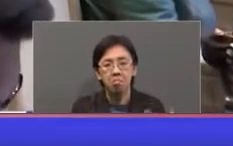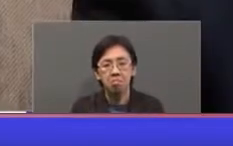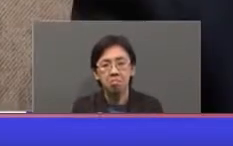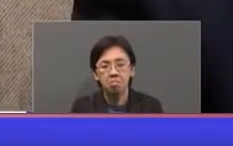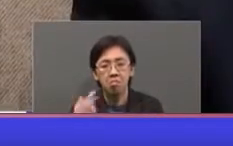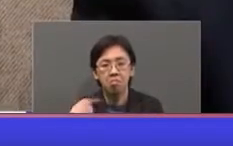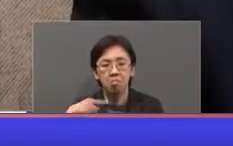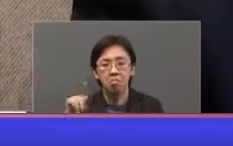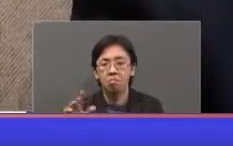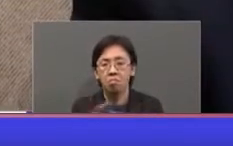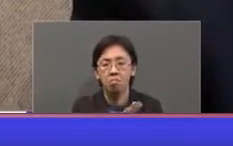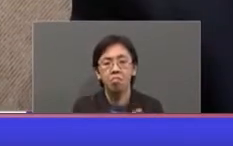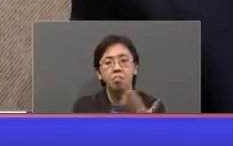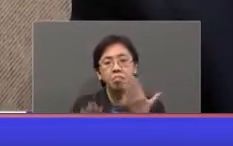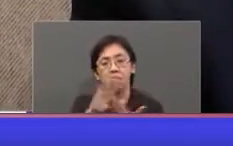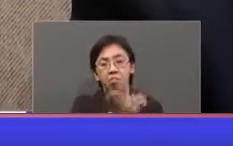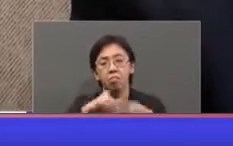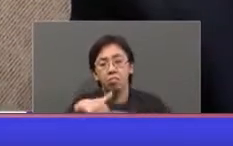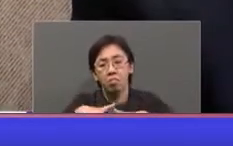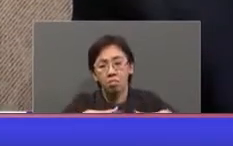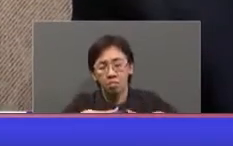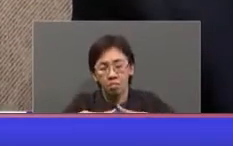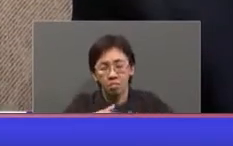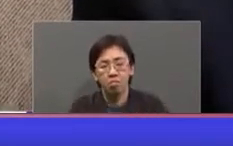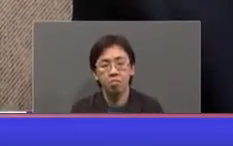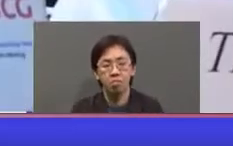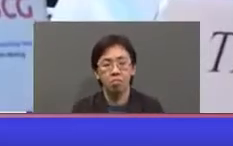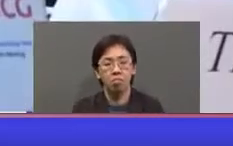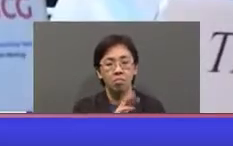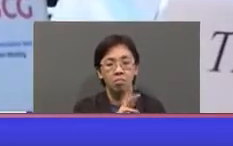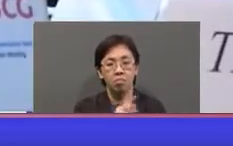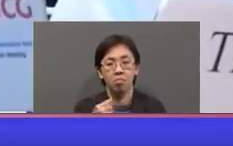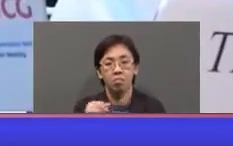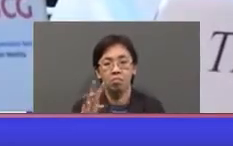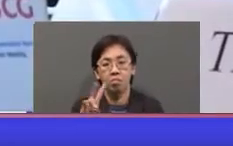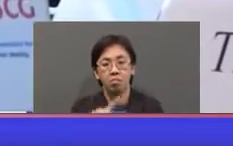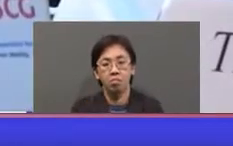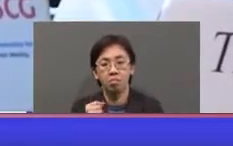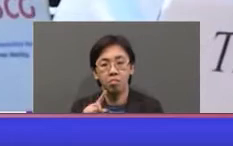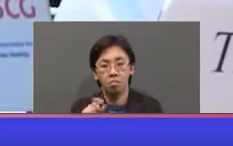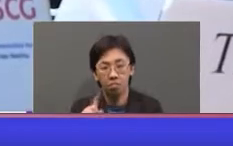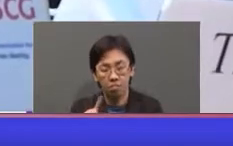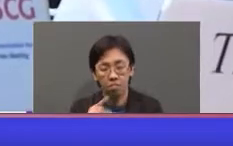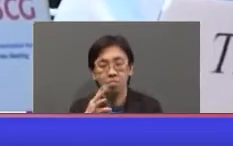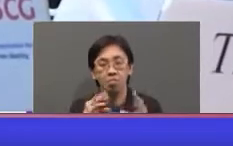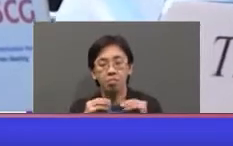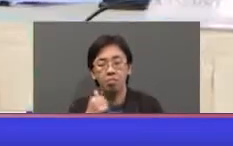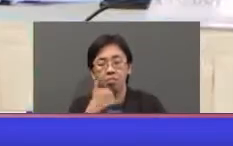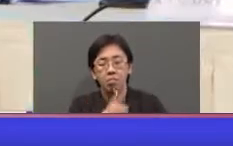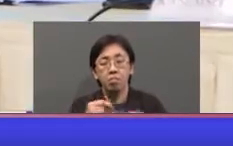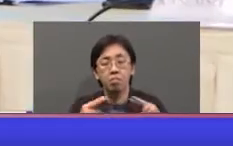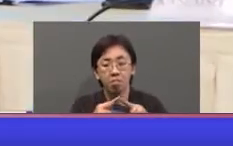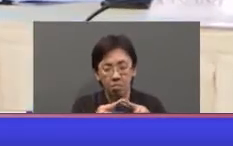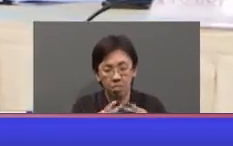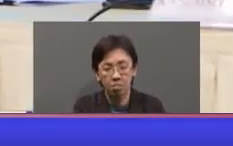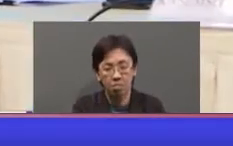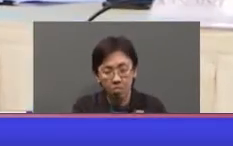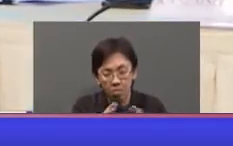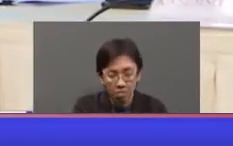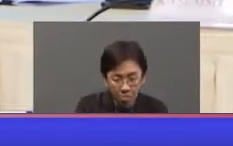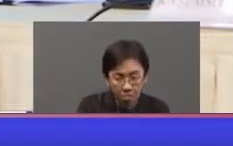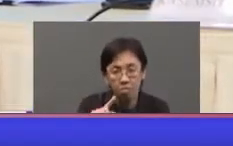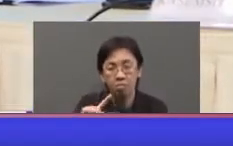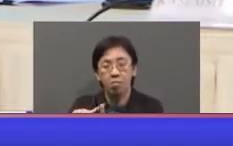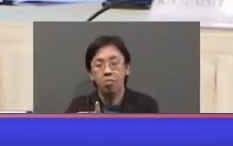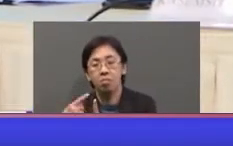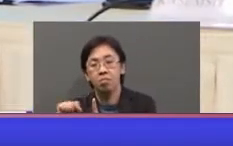ก็เห็นว่าจะมีแน่ๆก็คือมีจีนด้วยนะคะ พี่เอกวินพี่ใหญ่พี่ใหญ่จีนนะครับก็เข้ามาประชุมด้วยตน